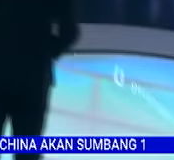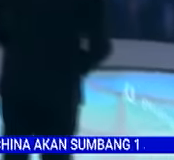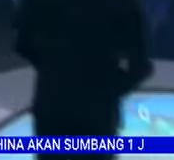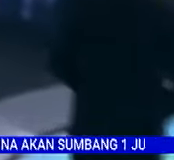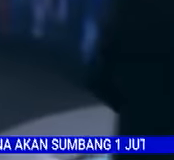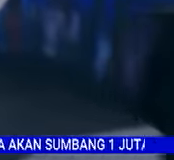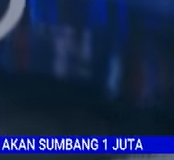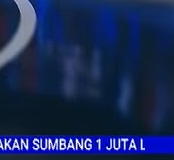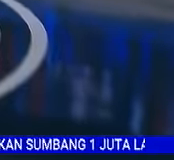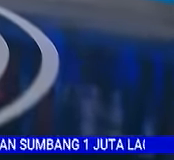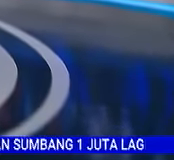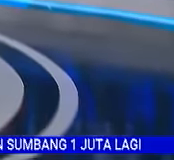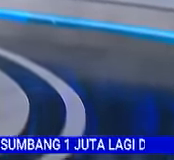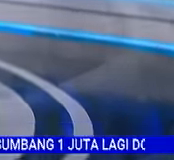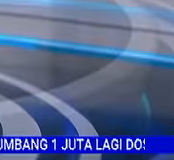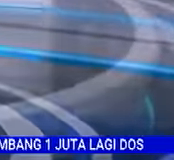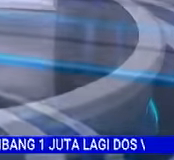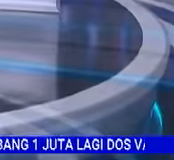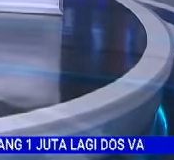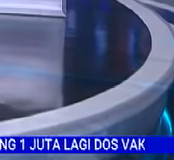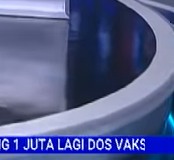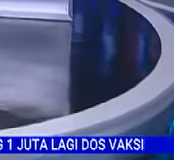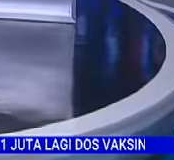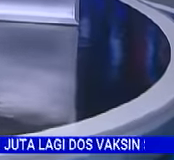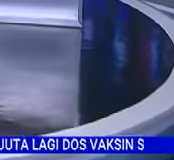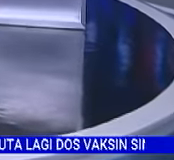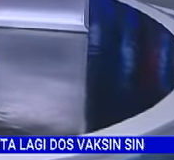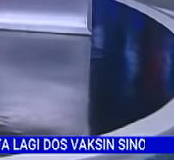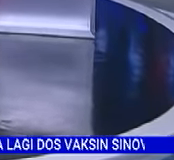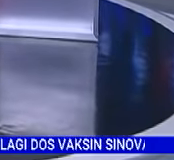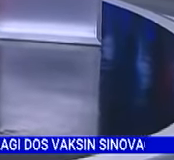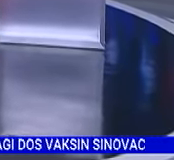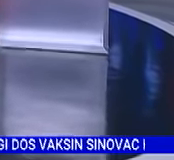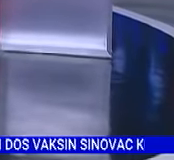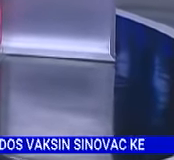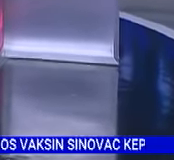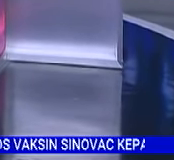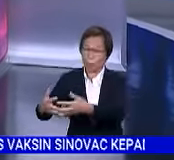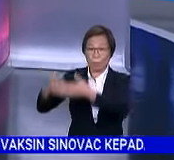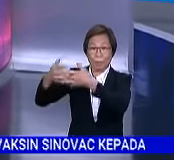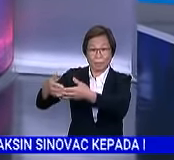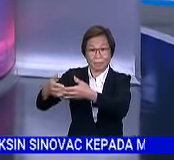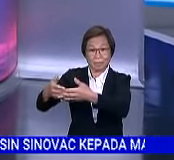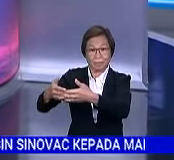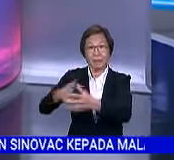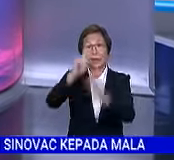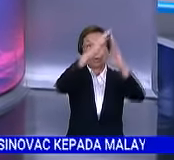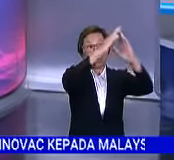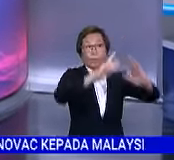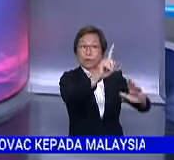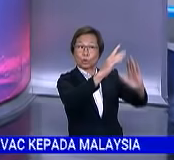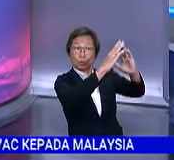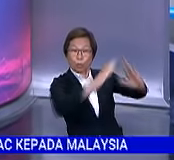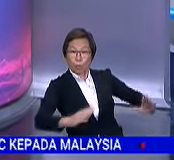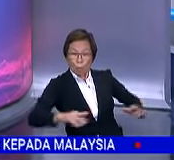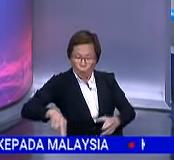Ya, sebelum berita perdana melabuhkan tirainya, ada cerita yang menarik dari Amerika Syarikat. Sebuah rumah di